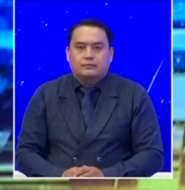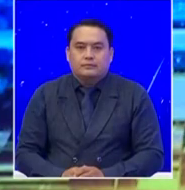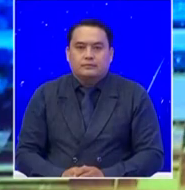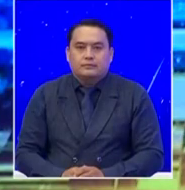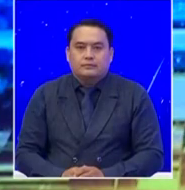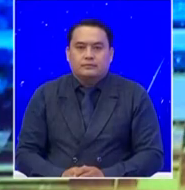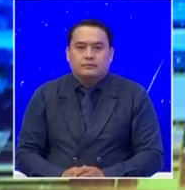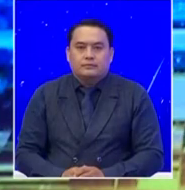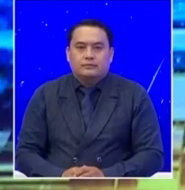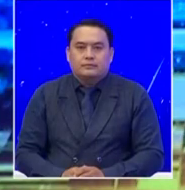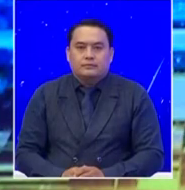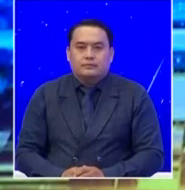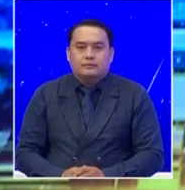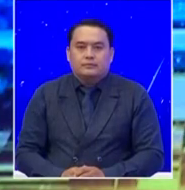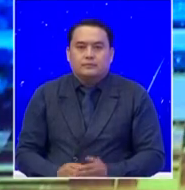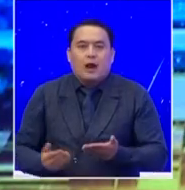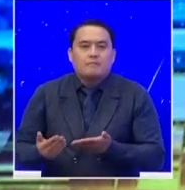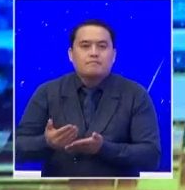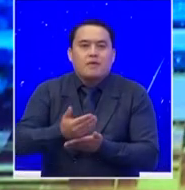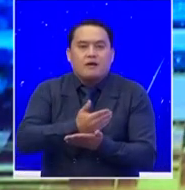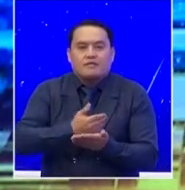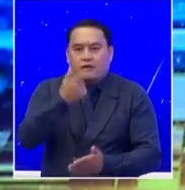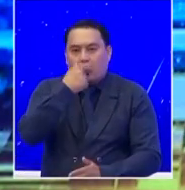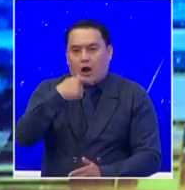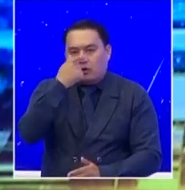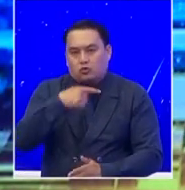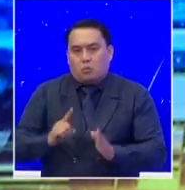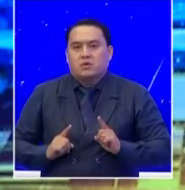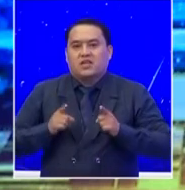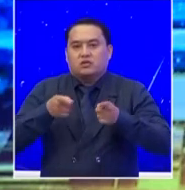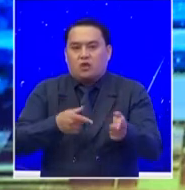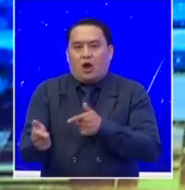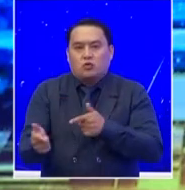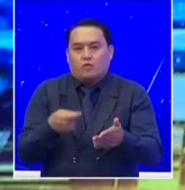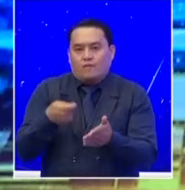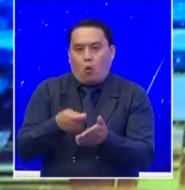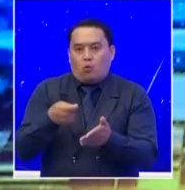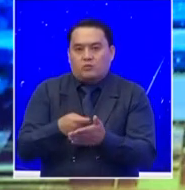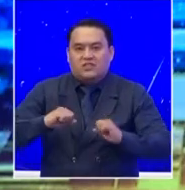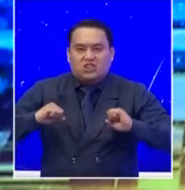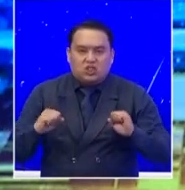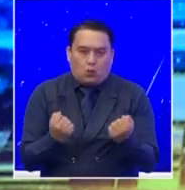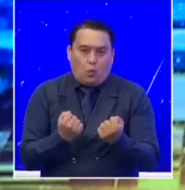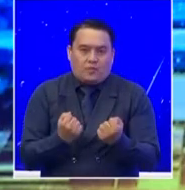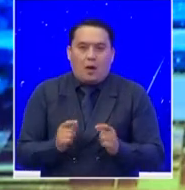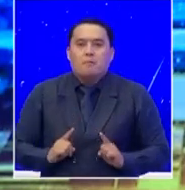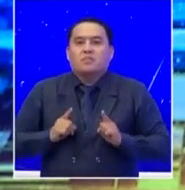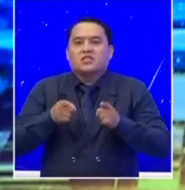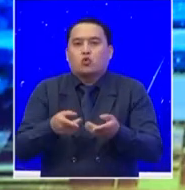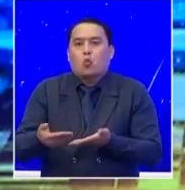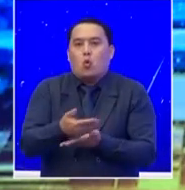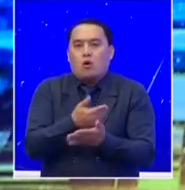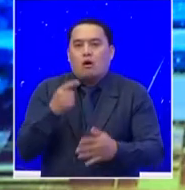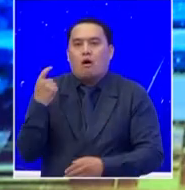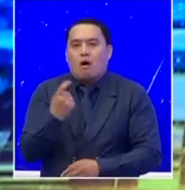И еще из новостей региона. Горячая страда. В Панфиловском районе приступили к заготовке кормов на зиму. К уборке приступили